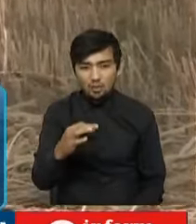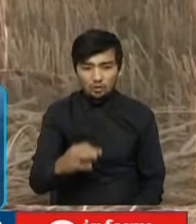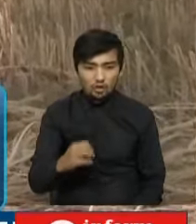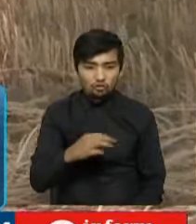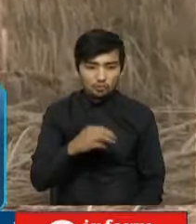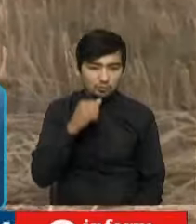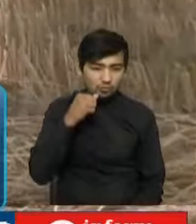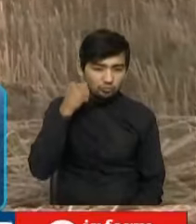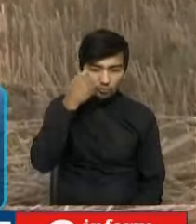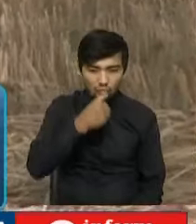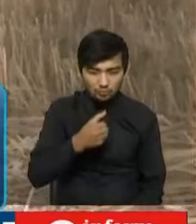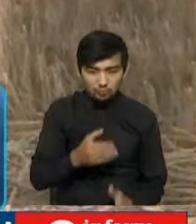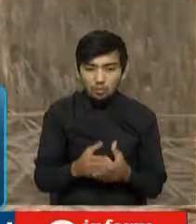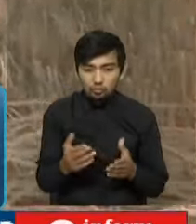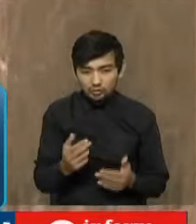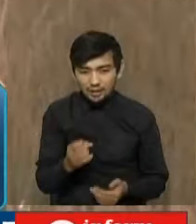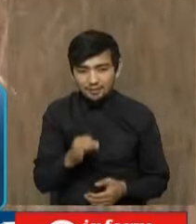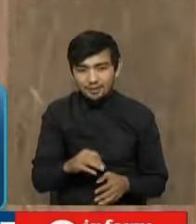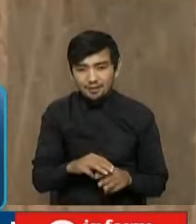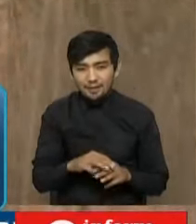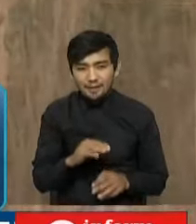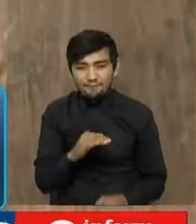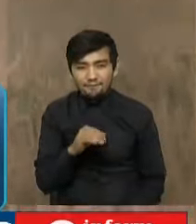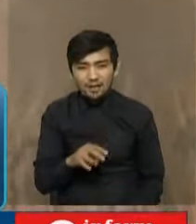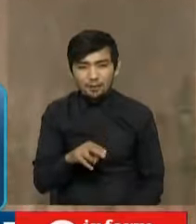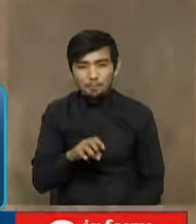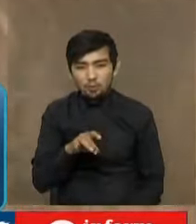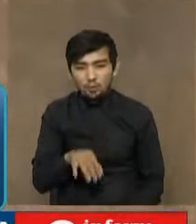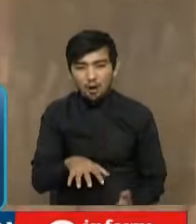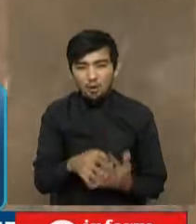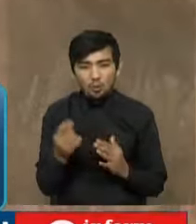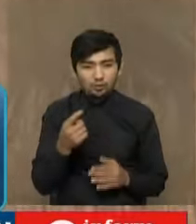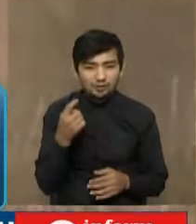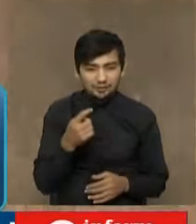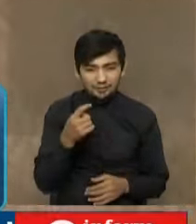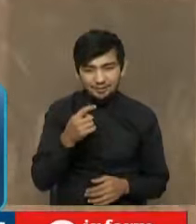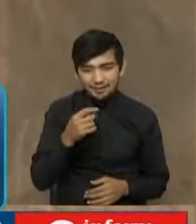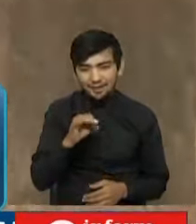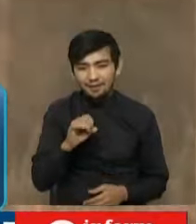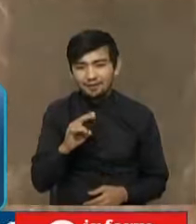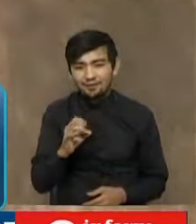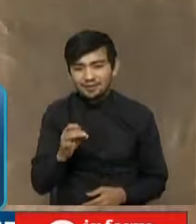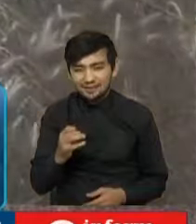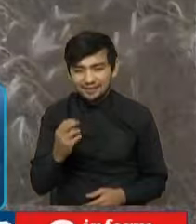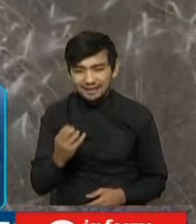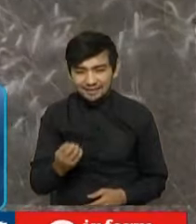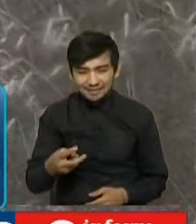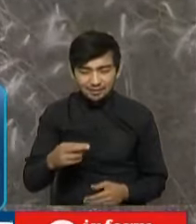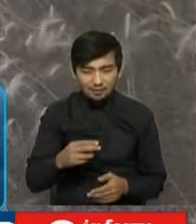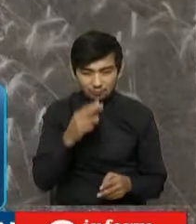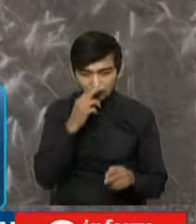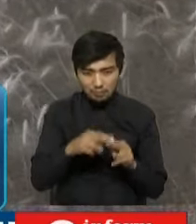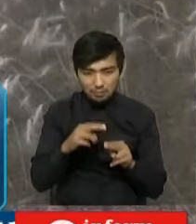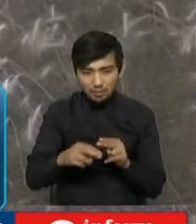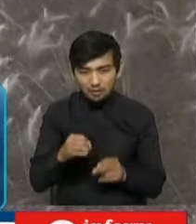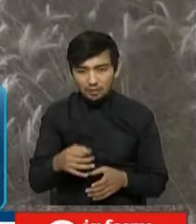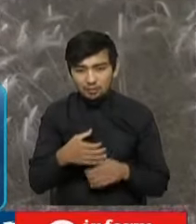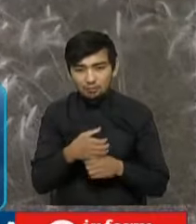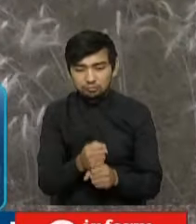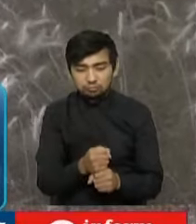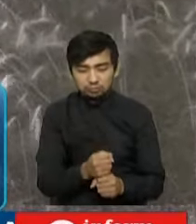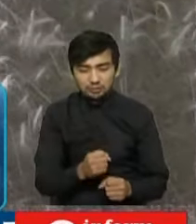прошлом году. Между тем, по данным Финпром, сельское хозяйство Казахстана теряет инвестиции. За год объем капитальных вложений сократился